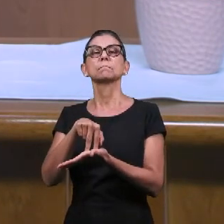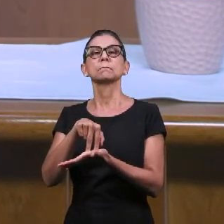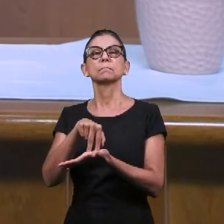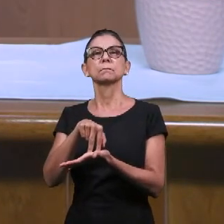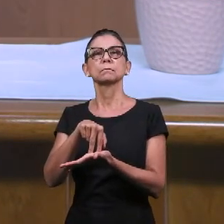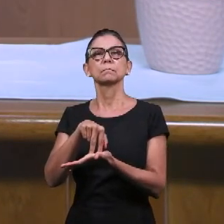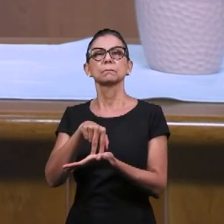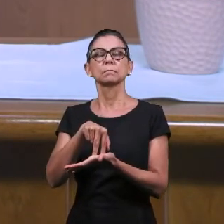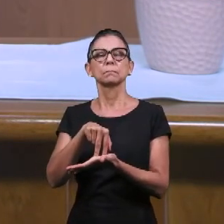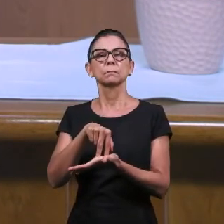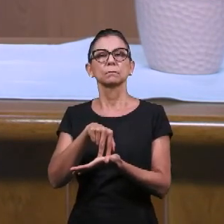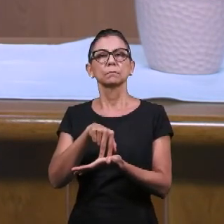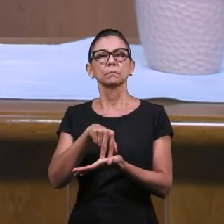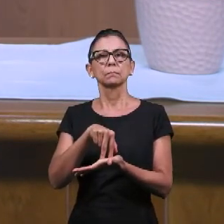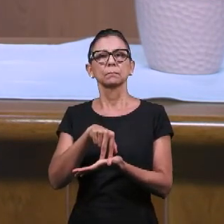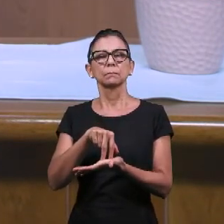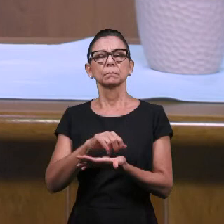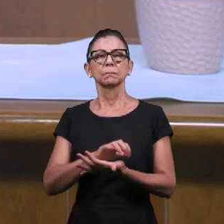же самыми,